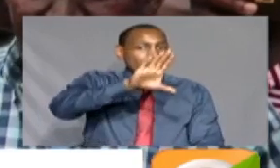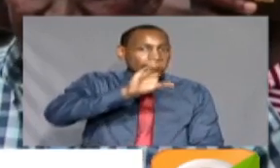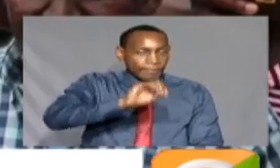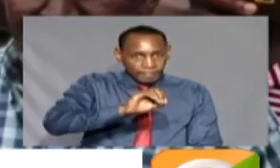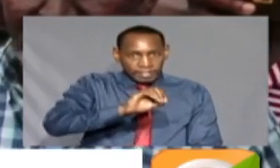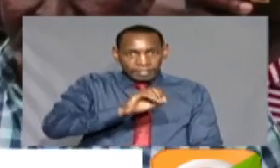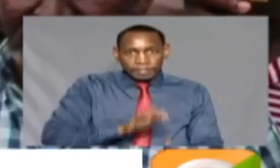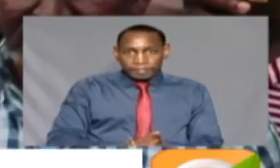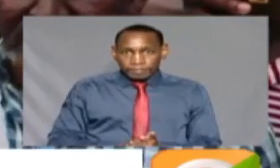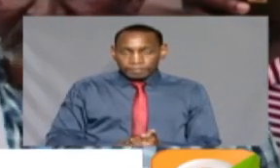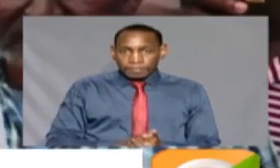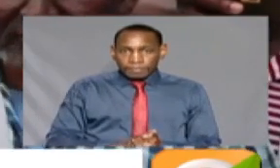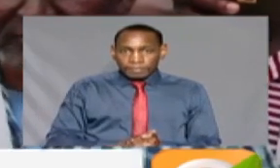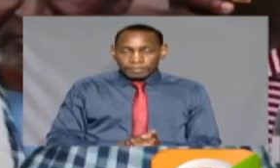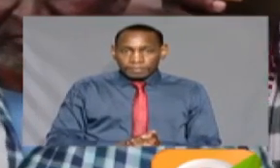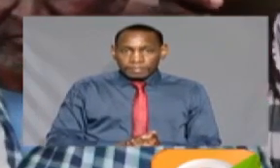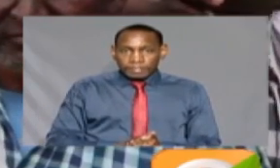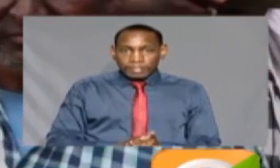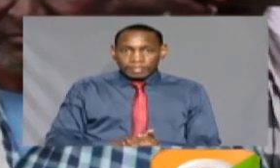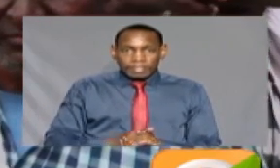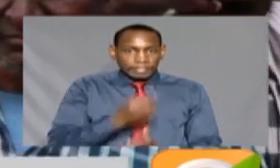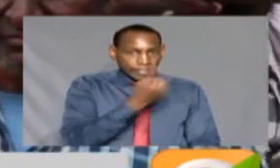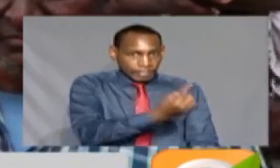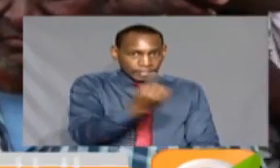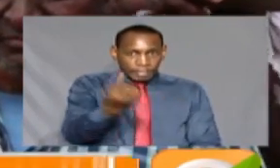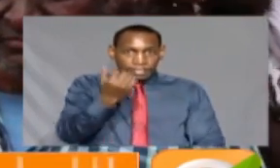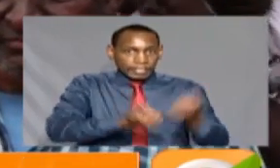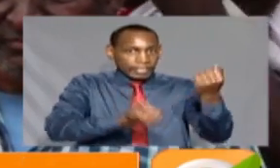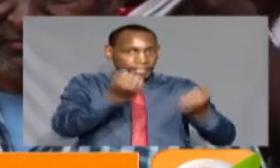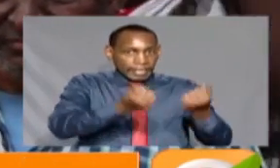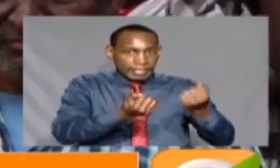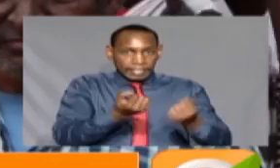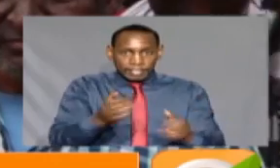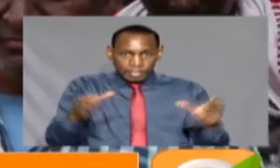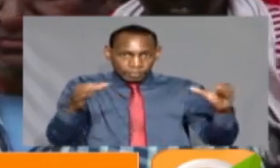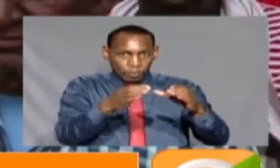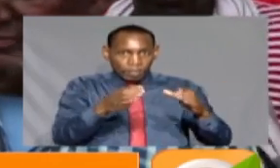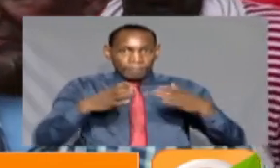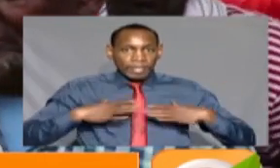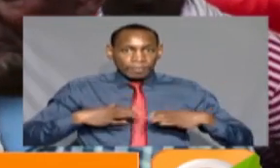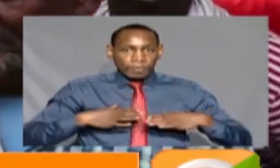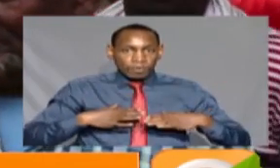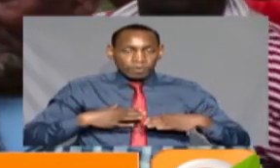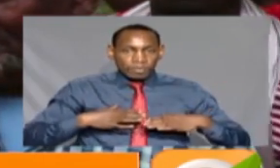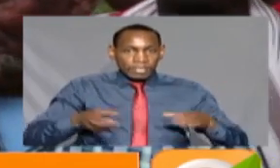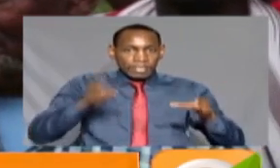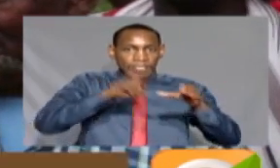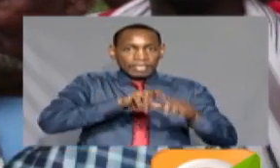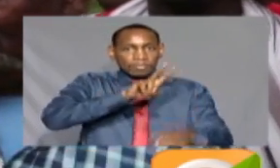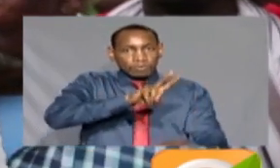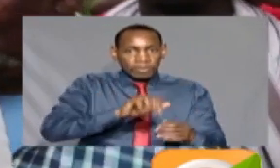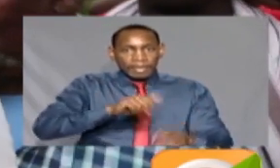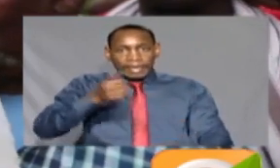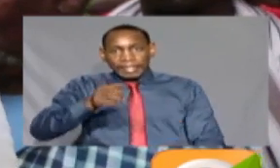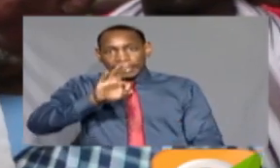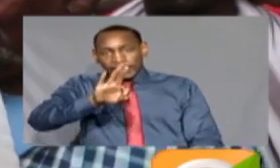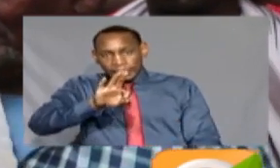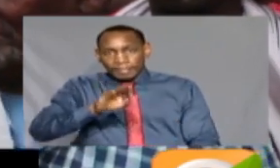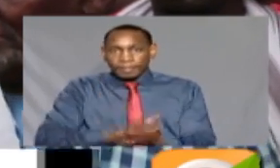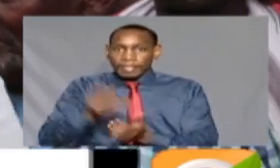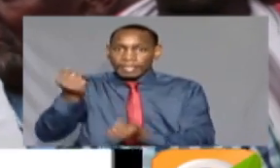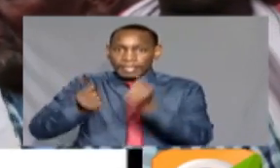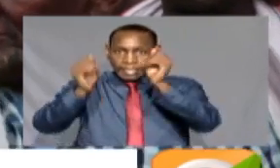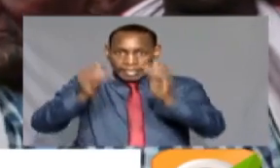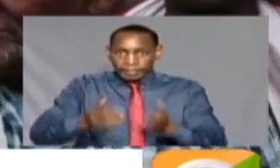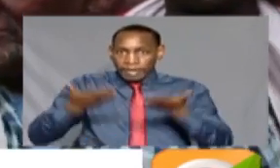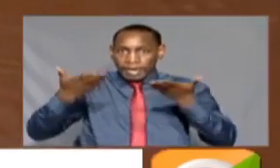153. Ikuwa kila gari kidogo iko watu ndani, iko wawili wengine watatu. Madereva